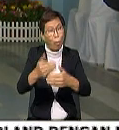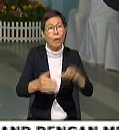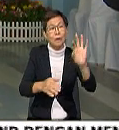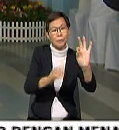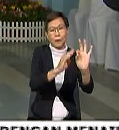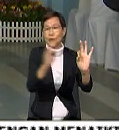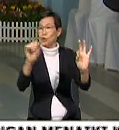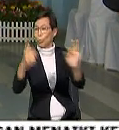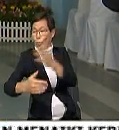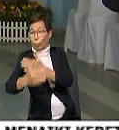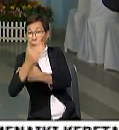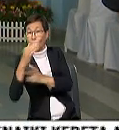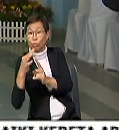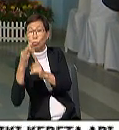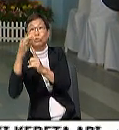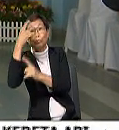hingga 10 pagi tadi khususnya.